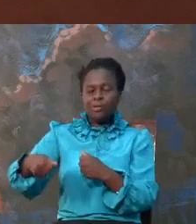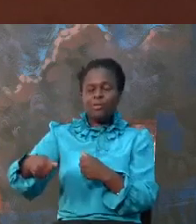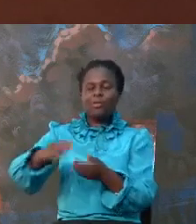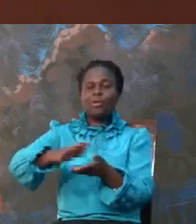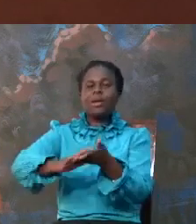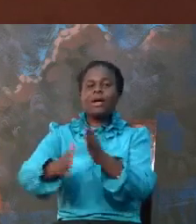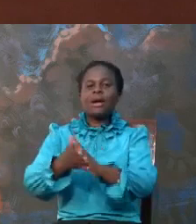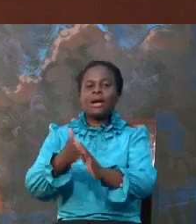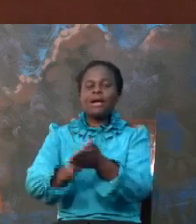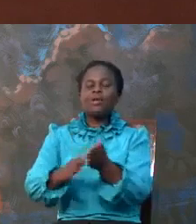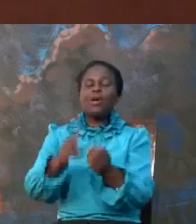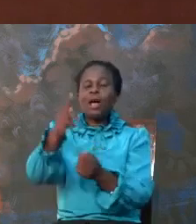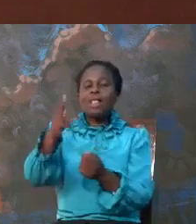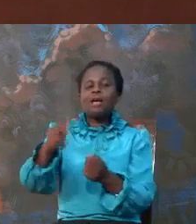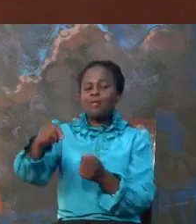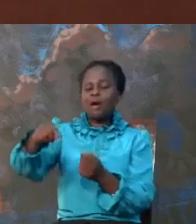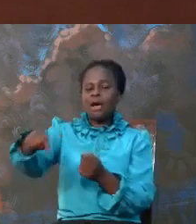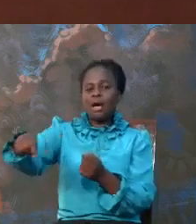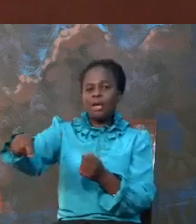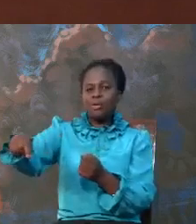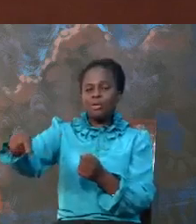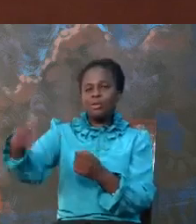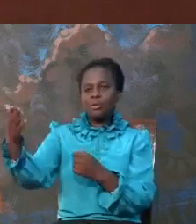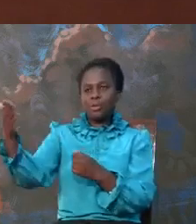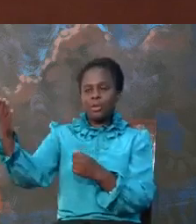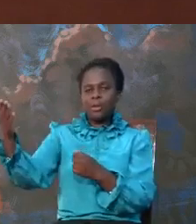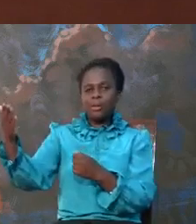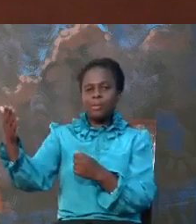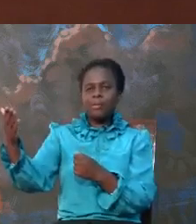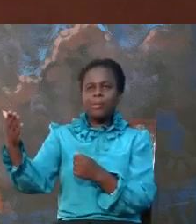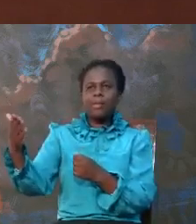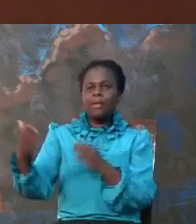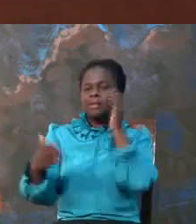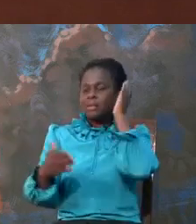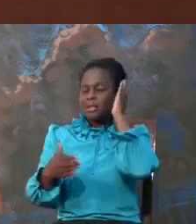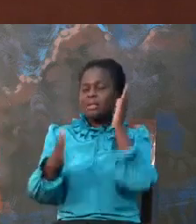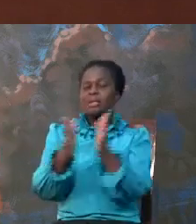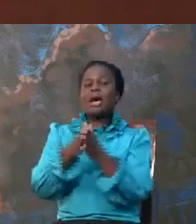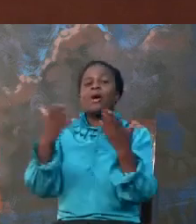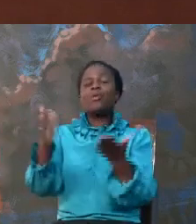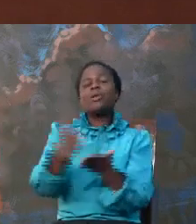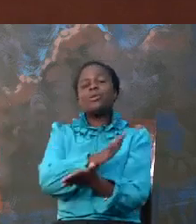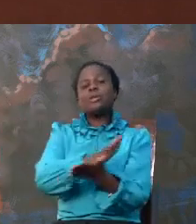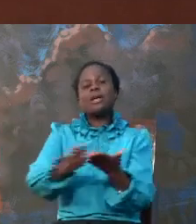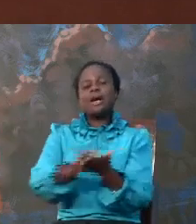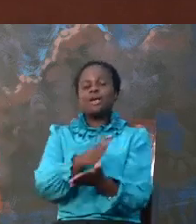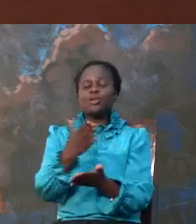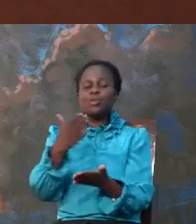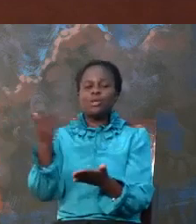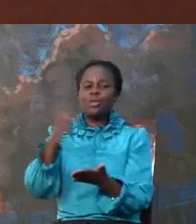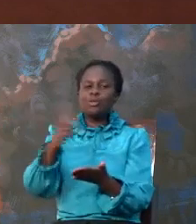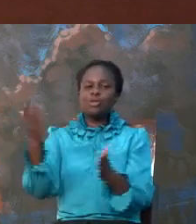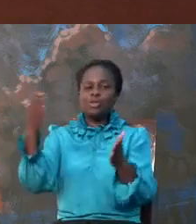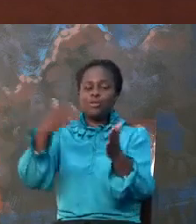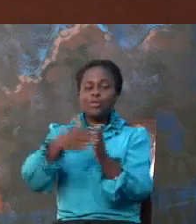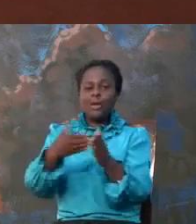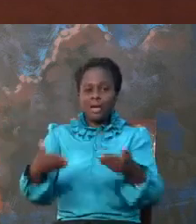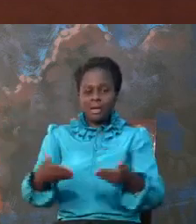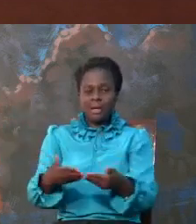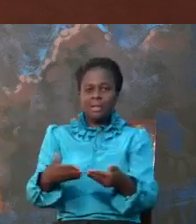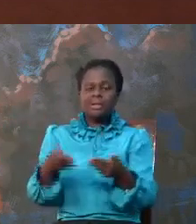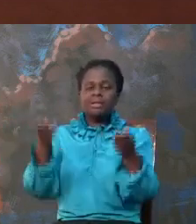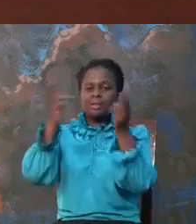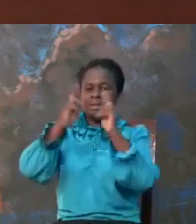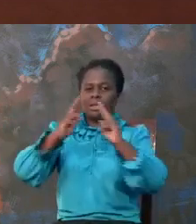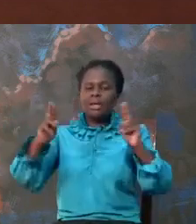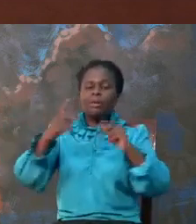atoke anyunyise kwingine. Sikilizeni wapendwa, hakuna utakaso wowote usiofika kwenye kiti cha rehema.